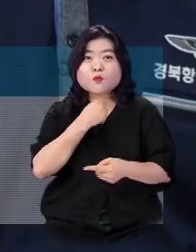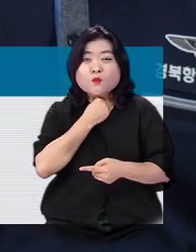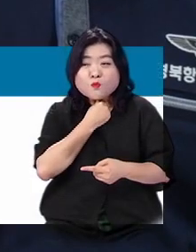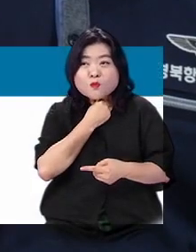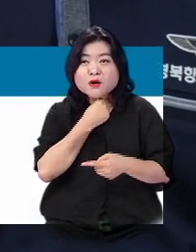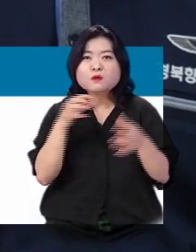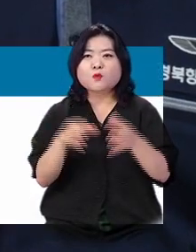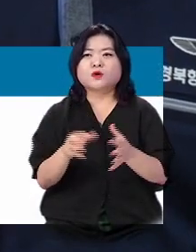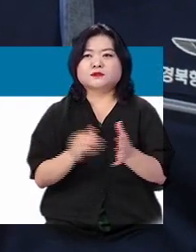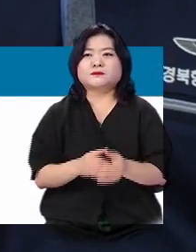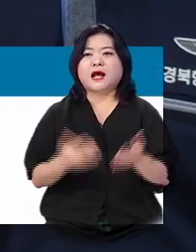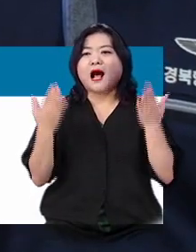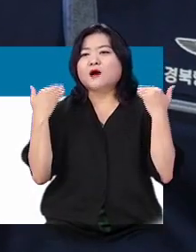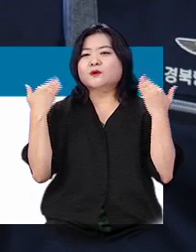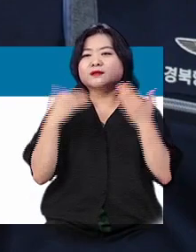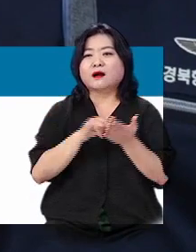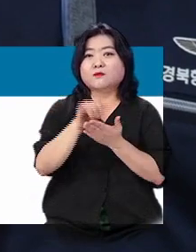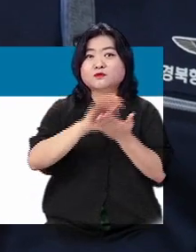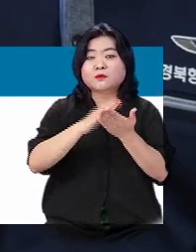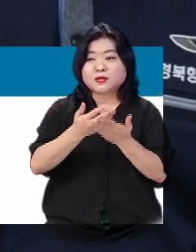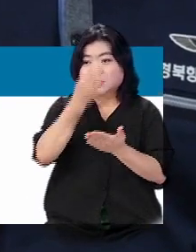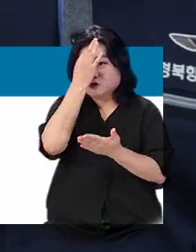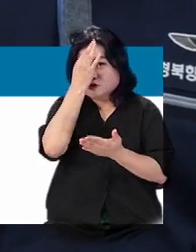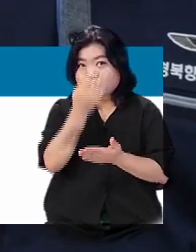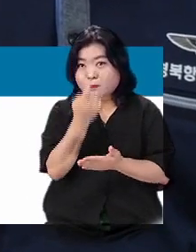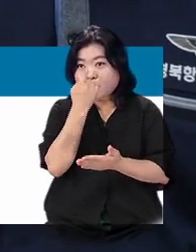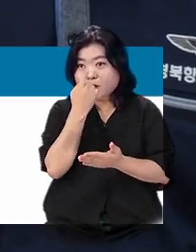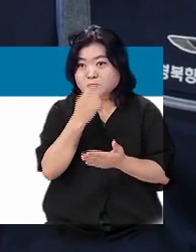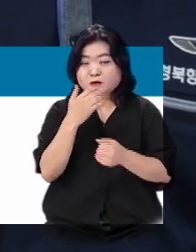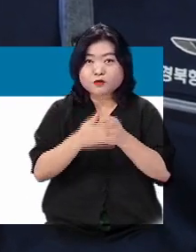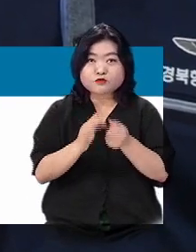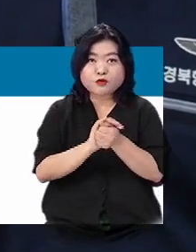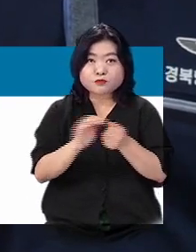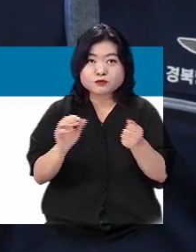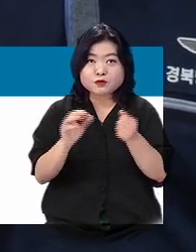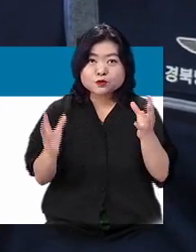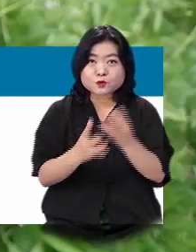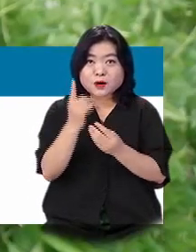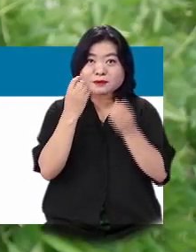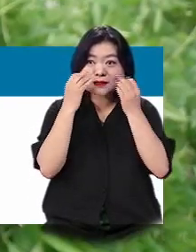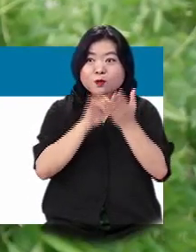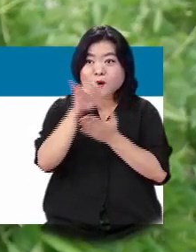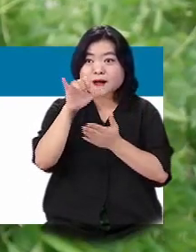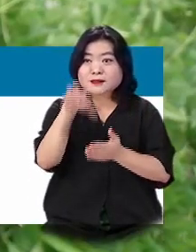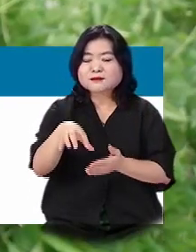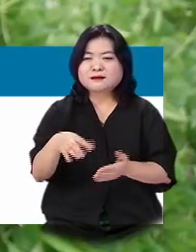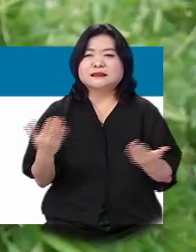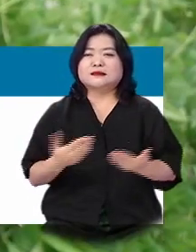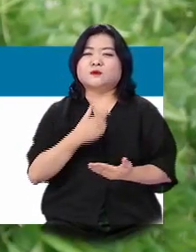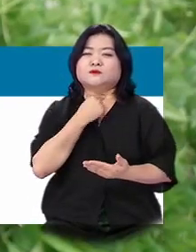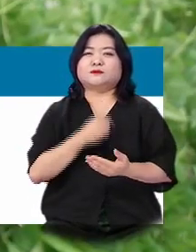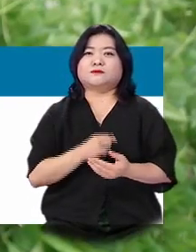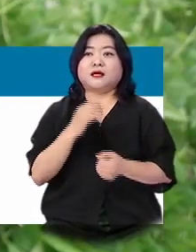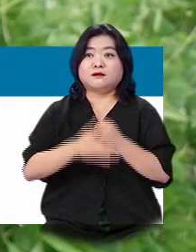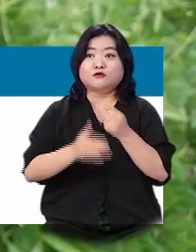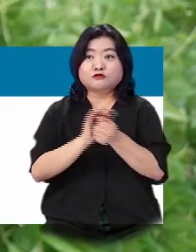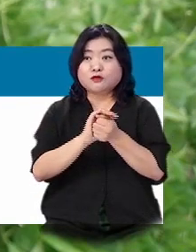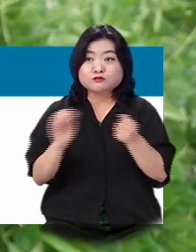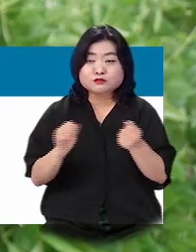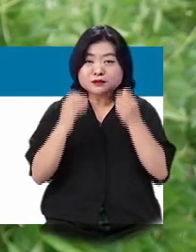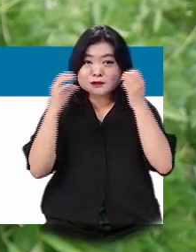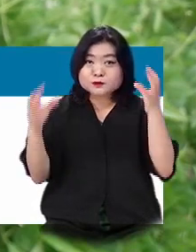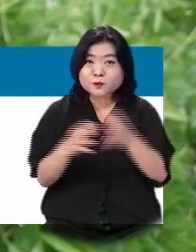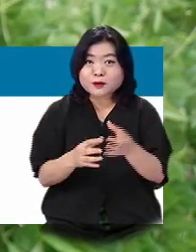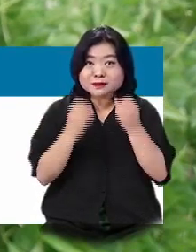학교에서 항공 정비 기술을 갈고 닦아 대구 경북 통합신공항에서 일하고 싶습니다. 대구 경북 통합신공항을